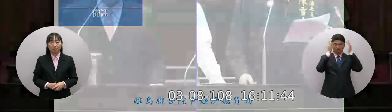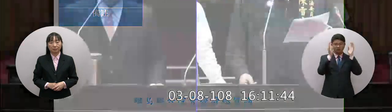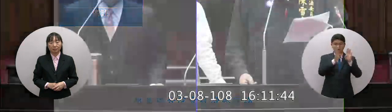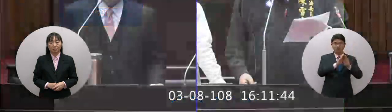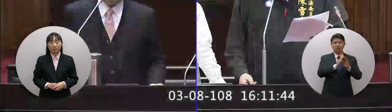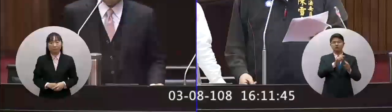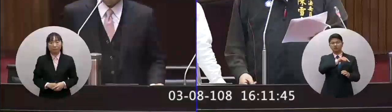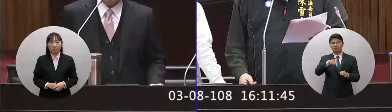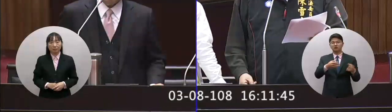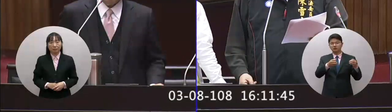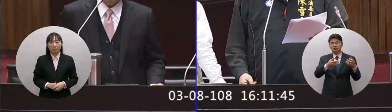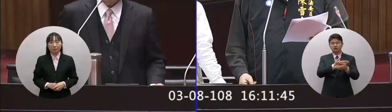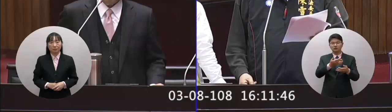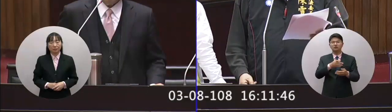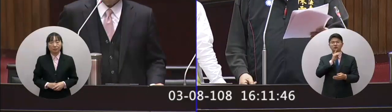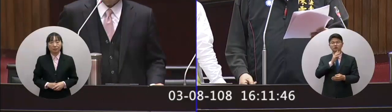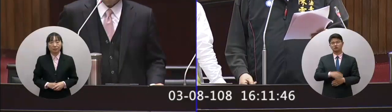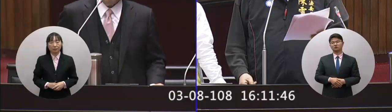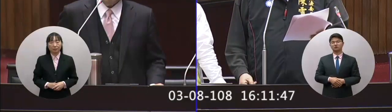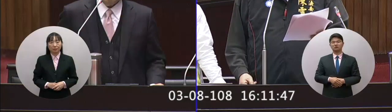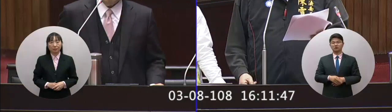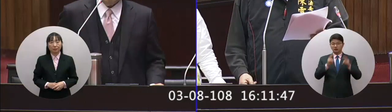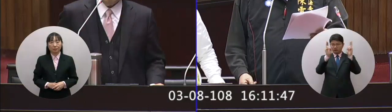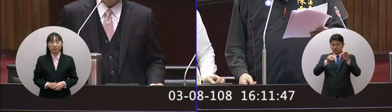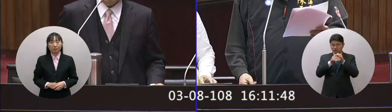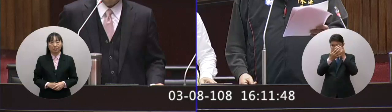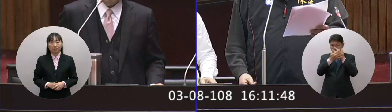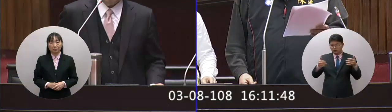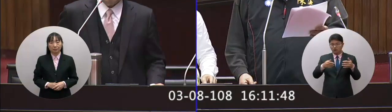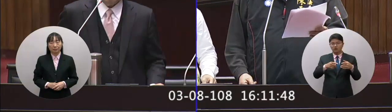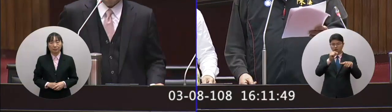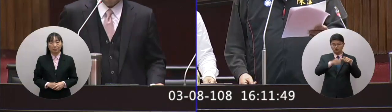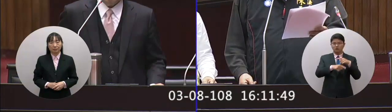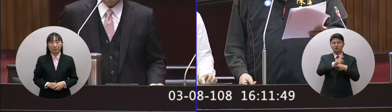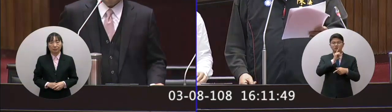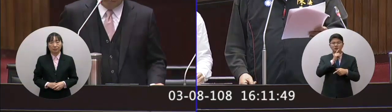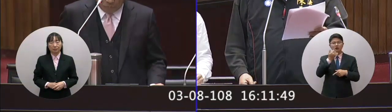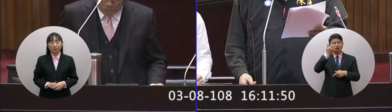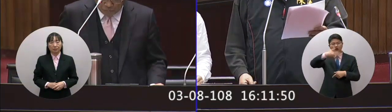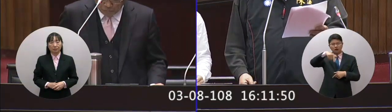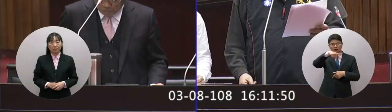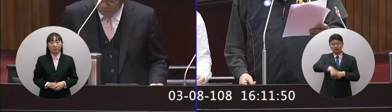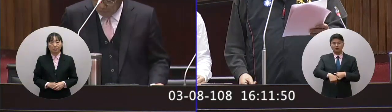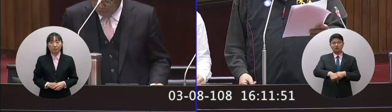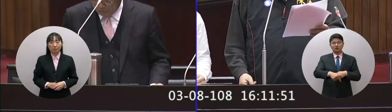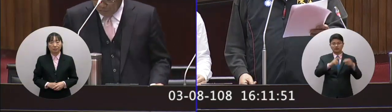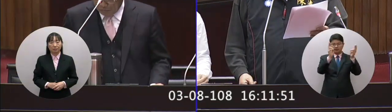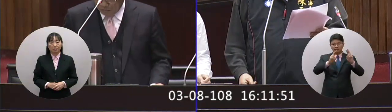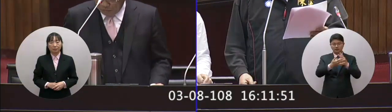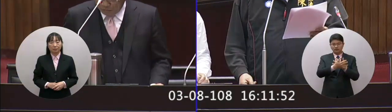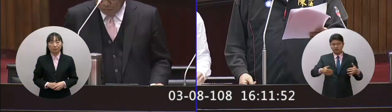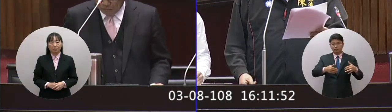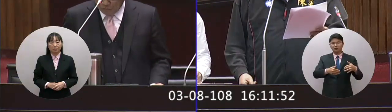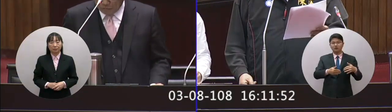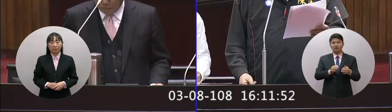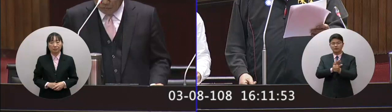国家电网福建公司指出，已经规划好以海底电缆向金门马祖供